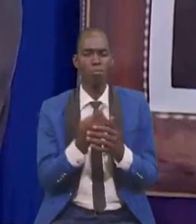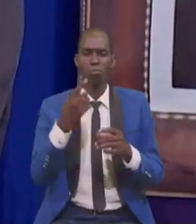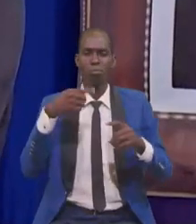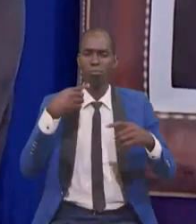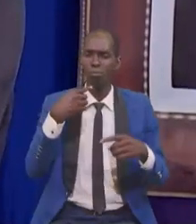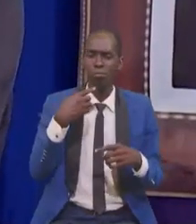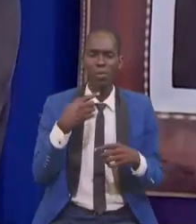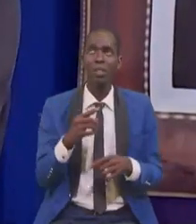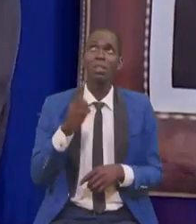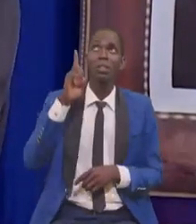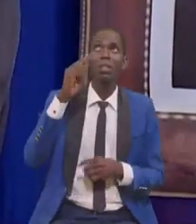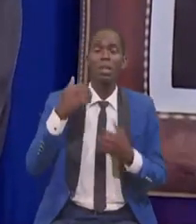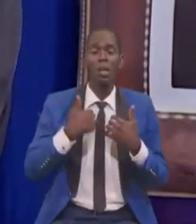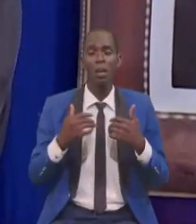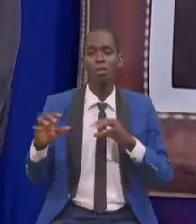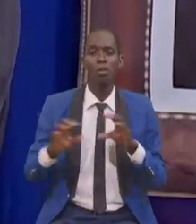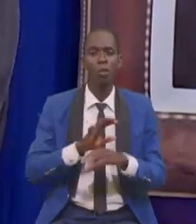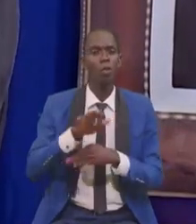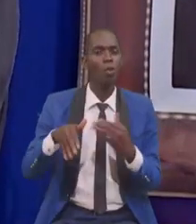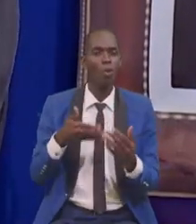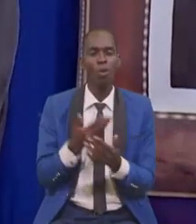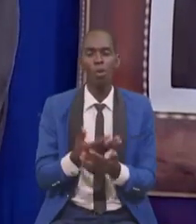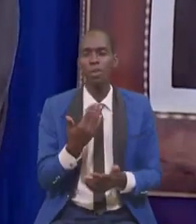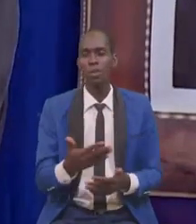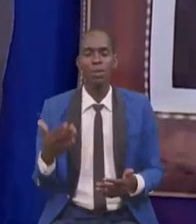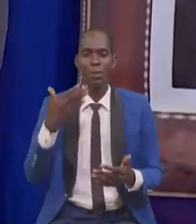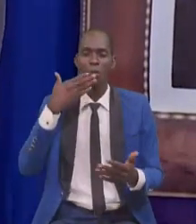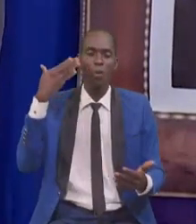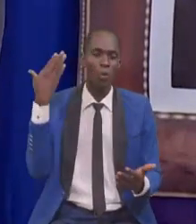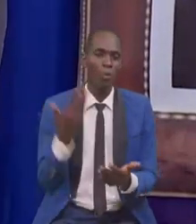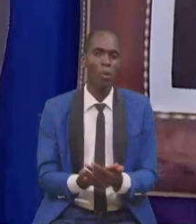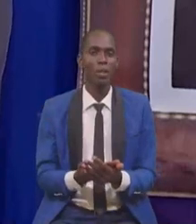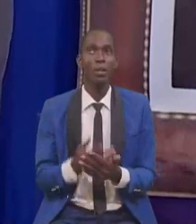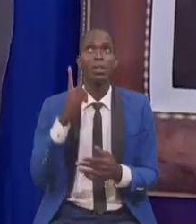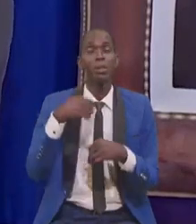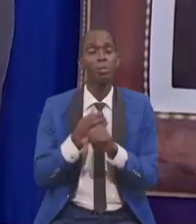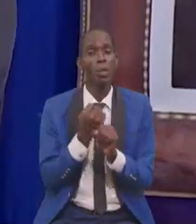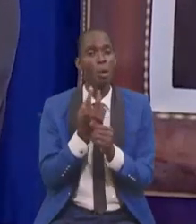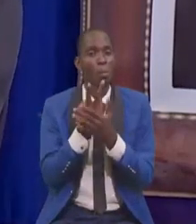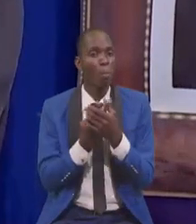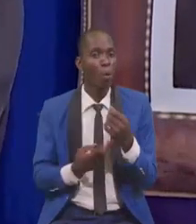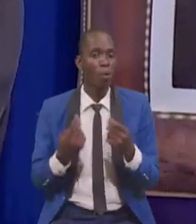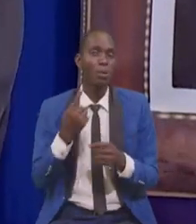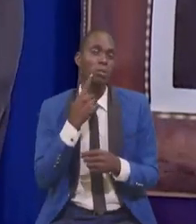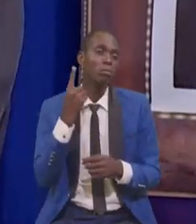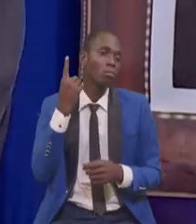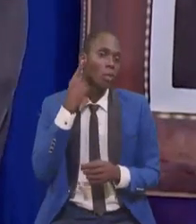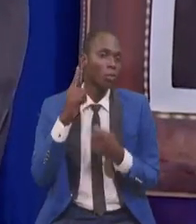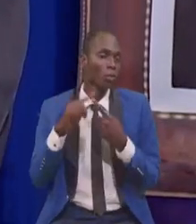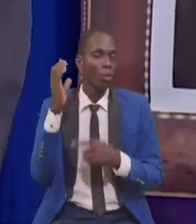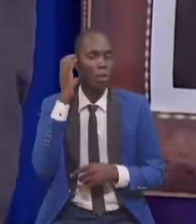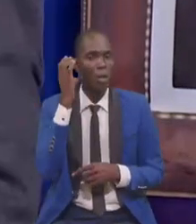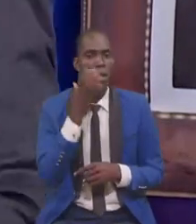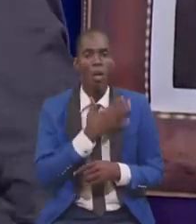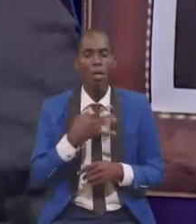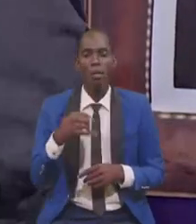il fait tout à merveille. Amen. Même il fait entendre les